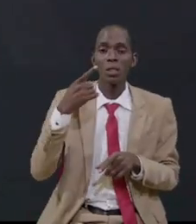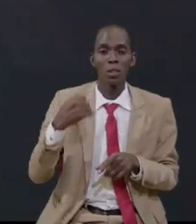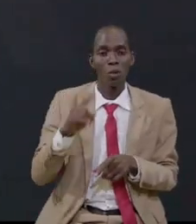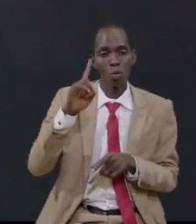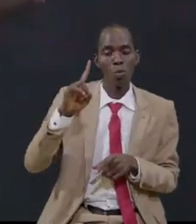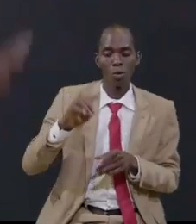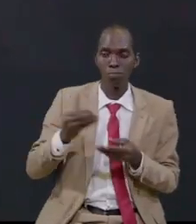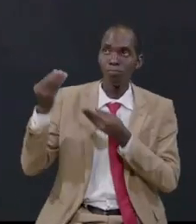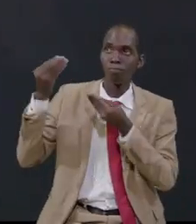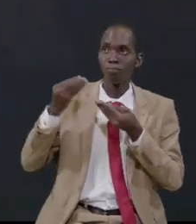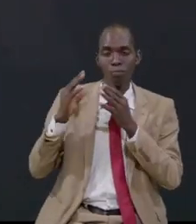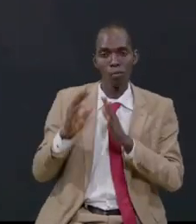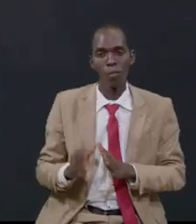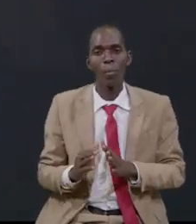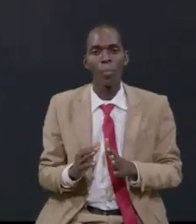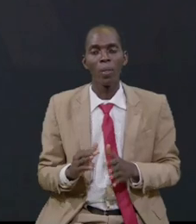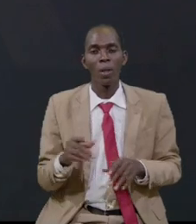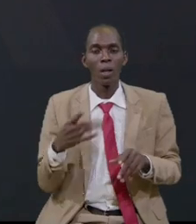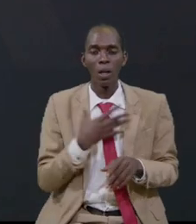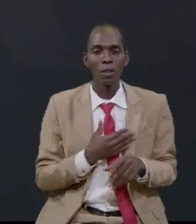Comme ambassadeur